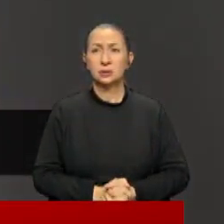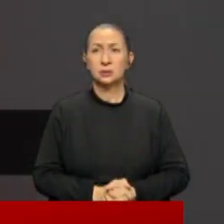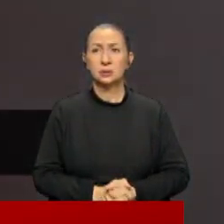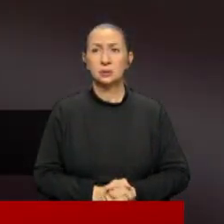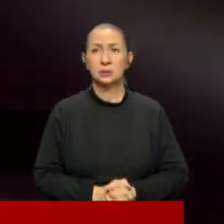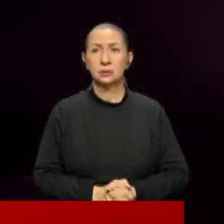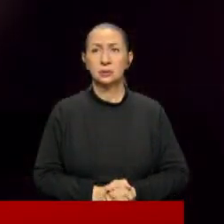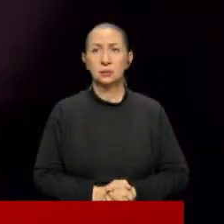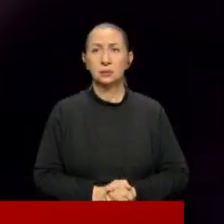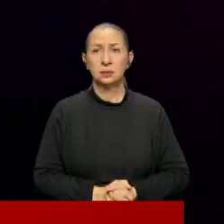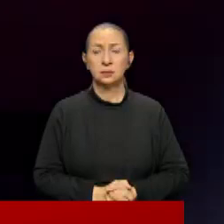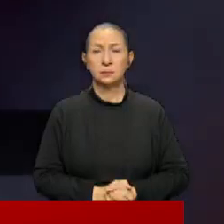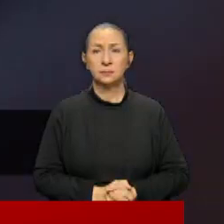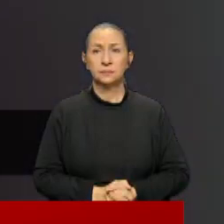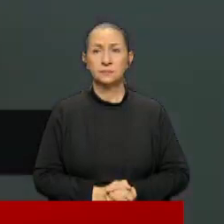Çin!